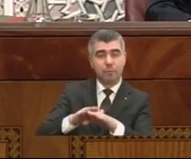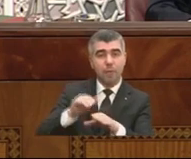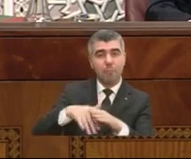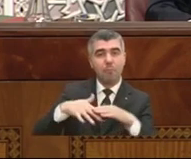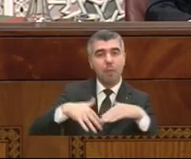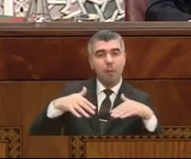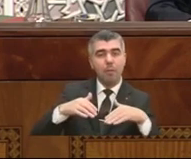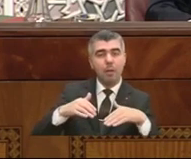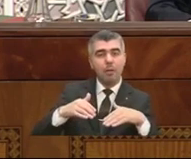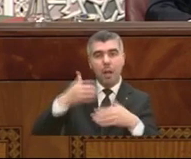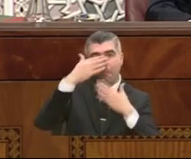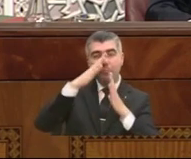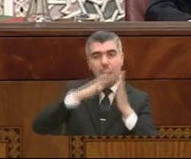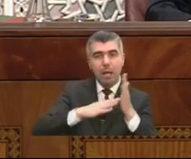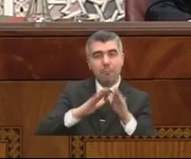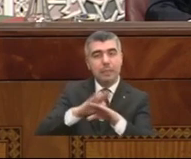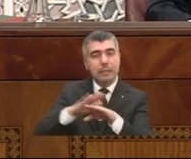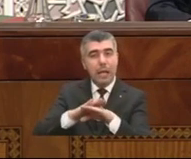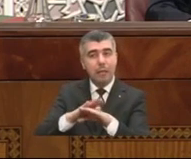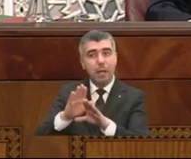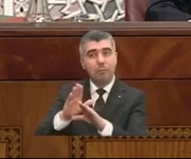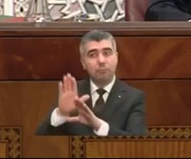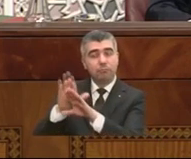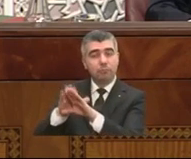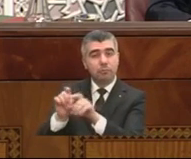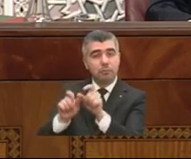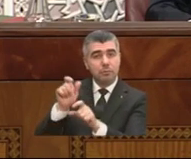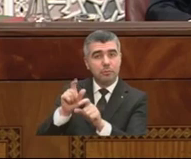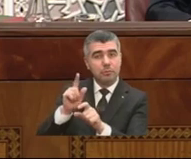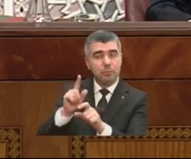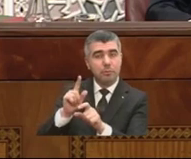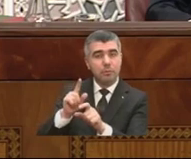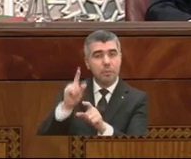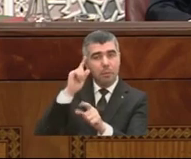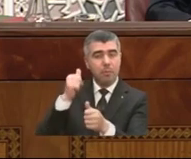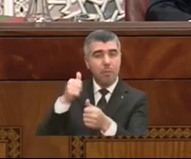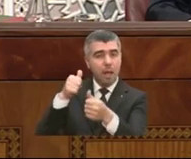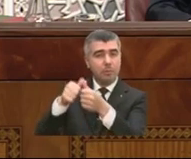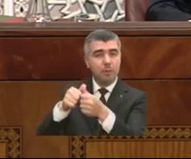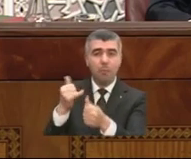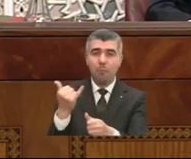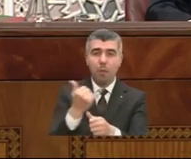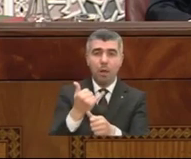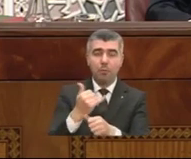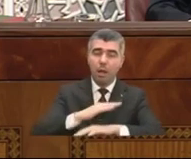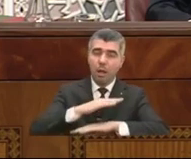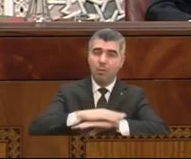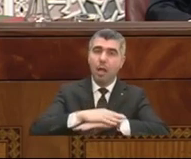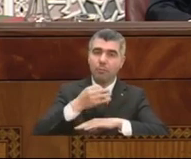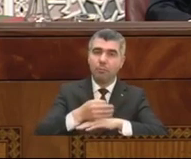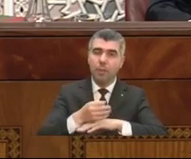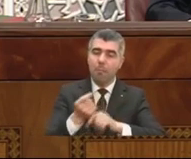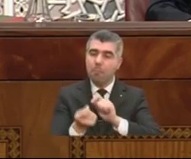القوى السياسية الأوروبية إلى التحلي بالحكمة والرزانة ورفض الخلط المتعمد